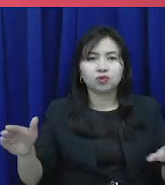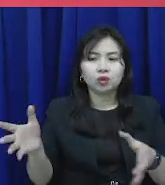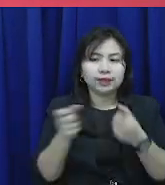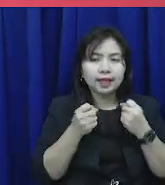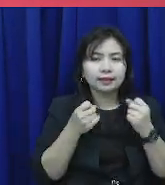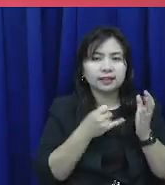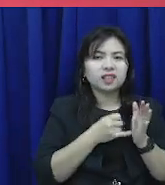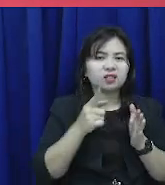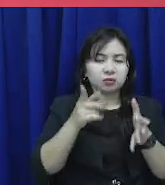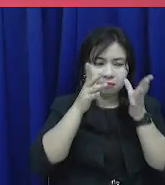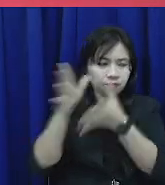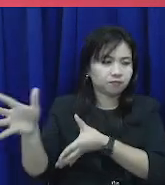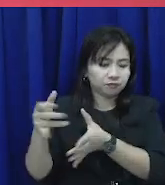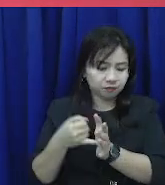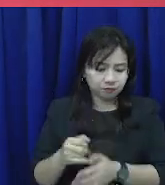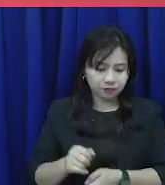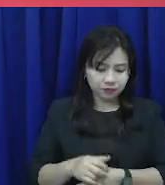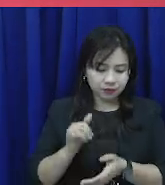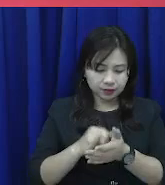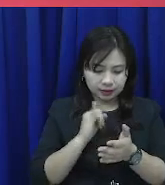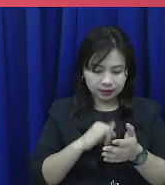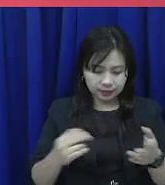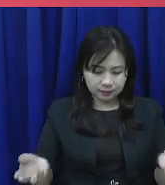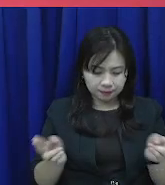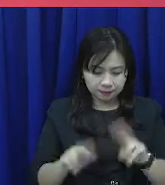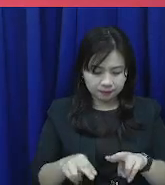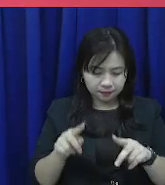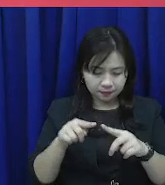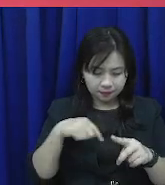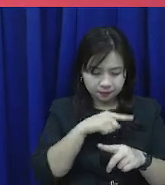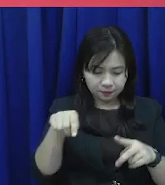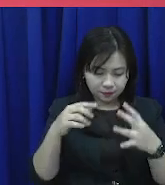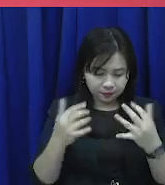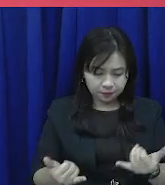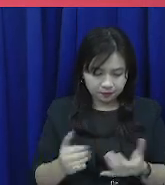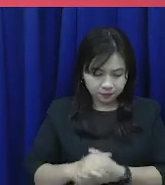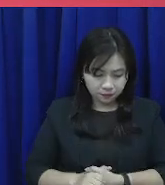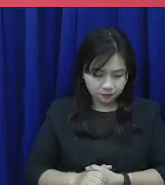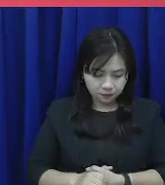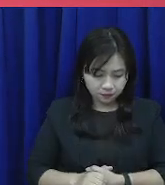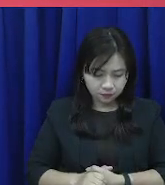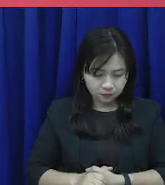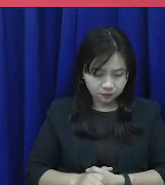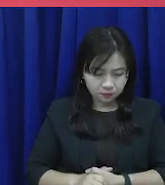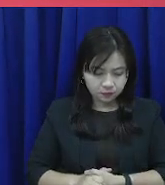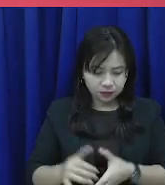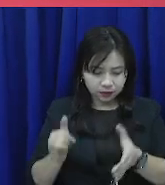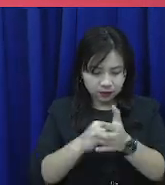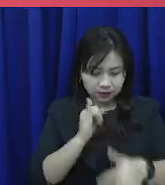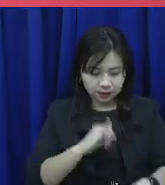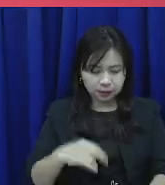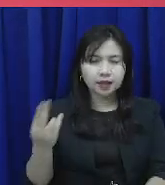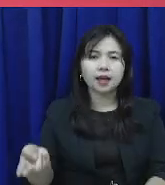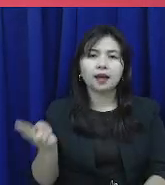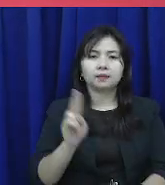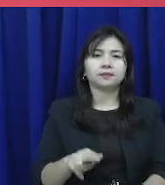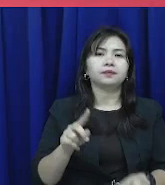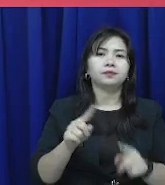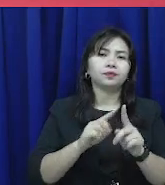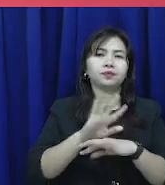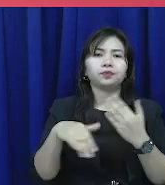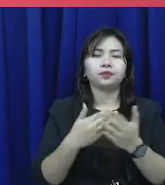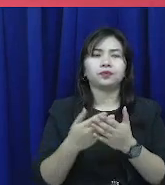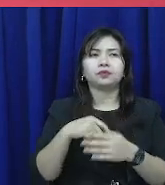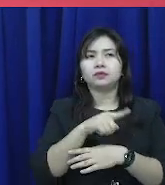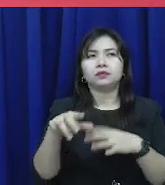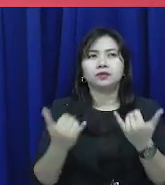admit it or not It's already happening nangyayari at nangyayari na po ito sa maraming Kristiyano ngayon They're